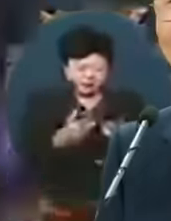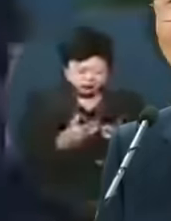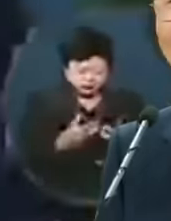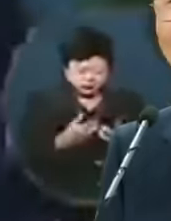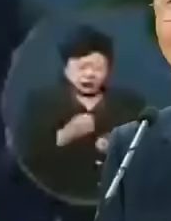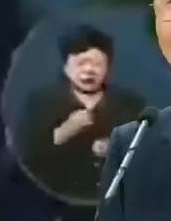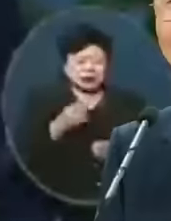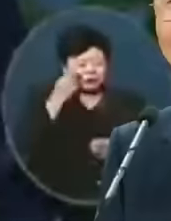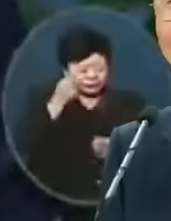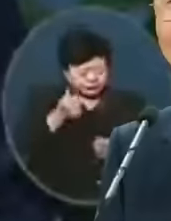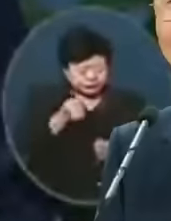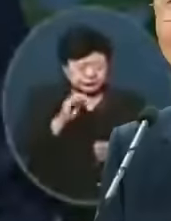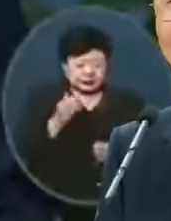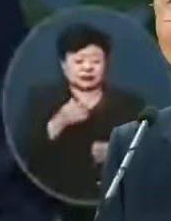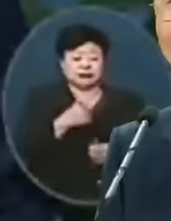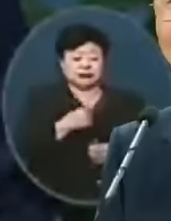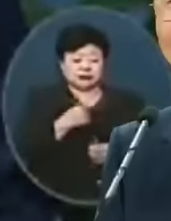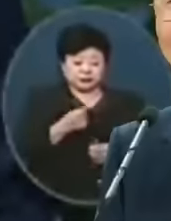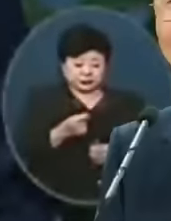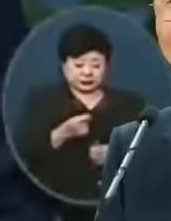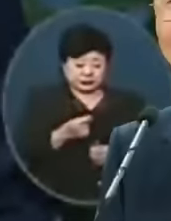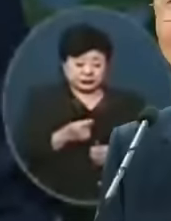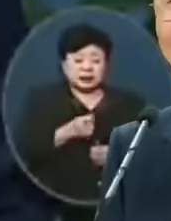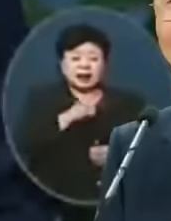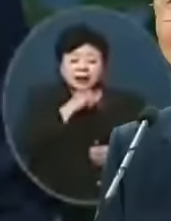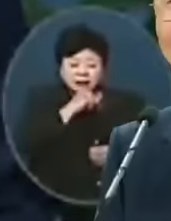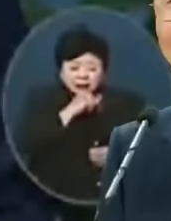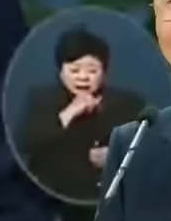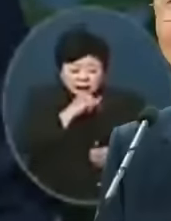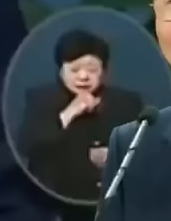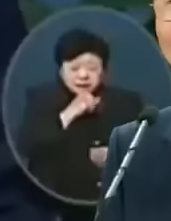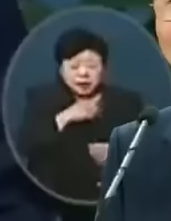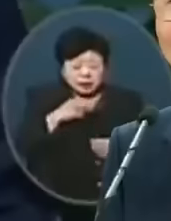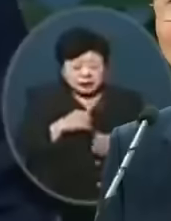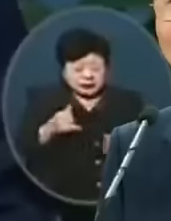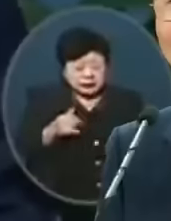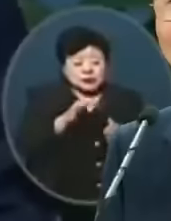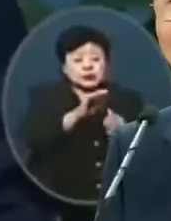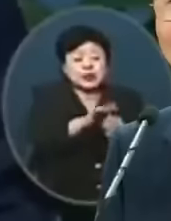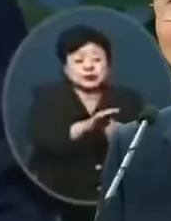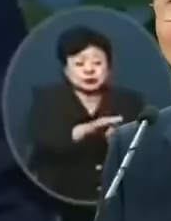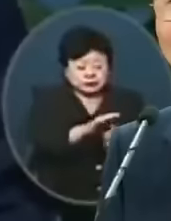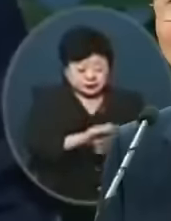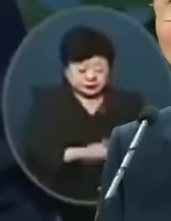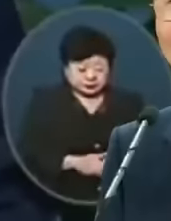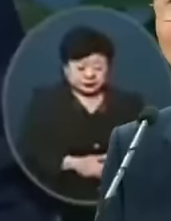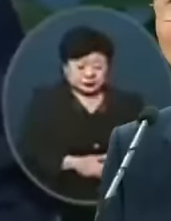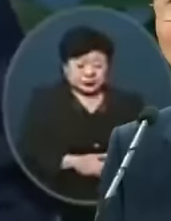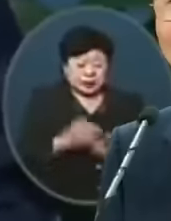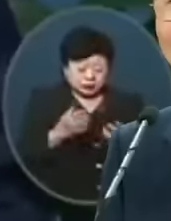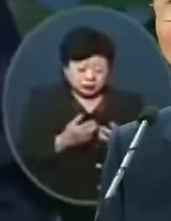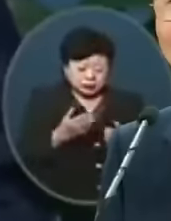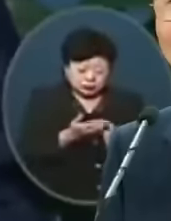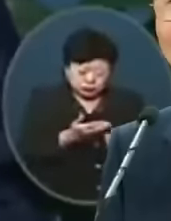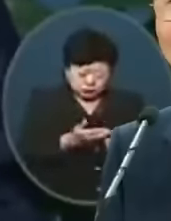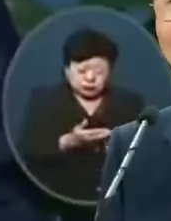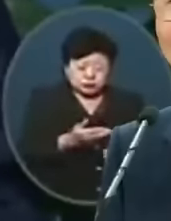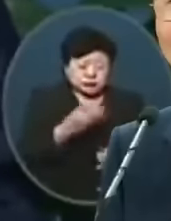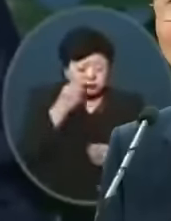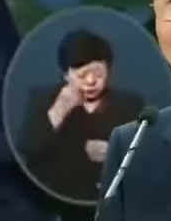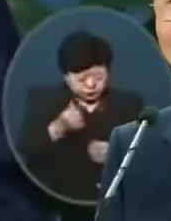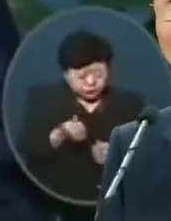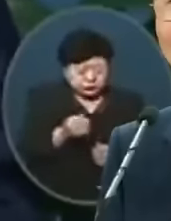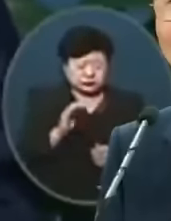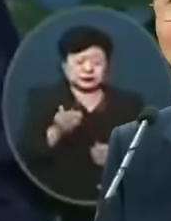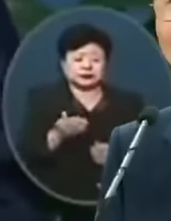되고 윤택하게 되고 싶은 가난하고 헐벗은 사람을 풍족하게 만들어주고 윤택하게